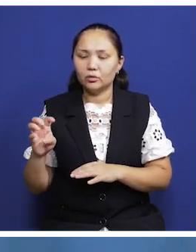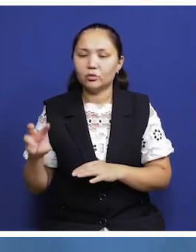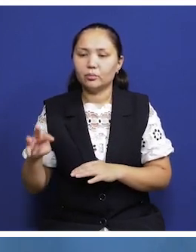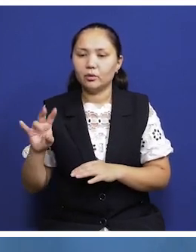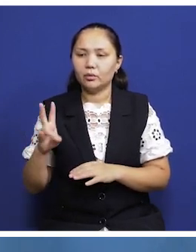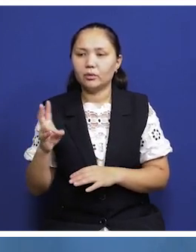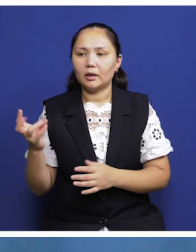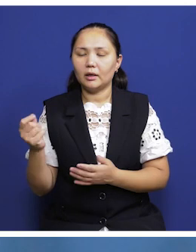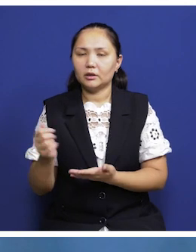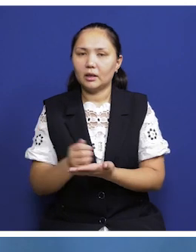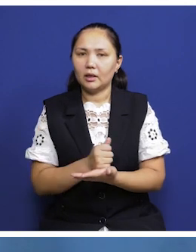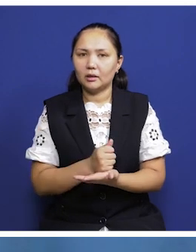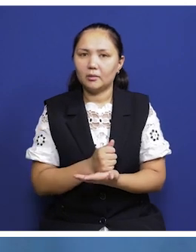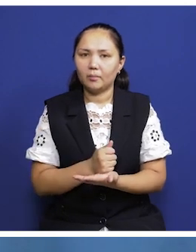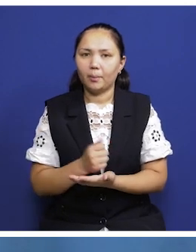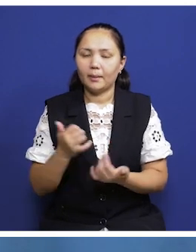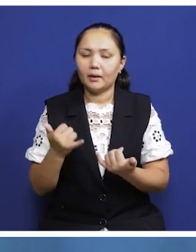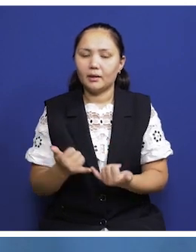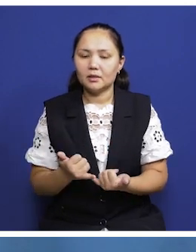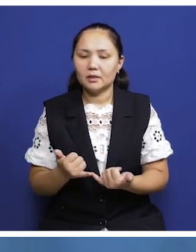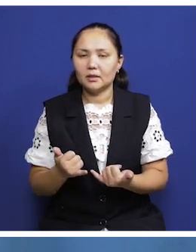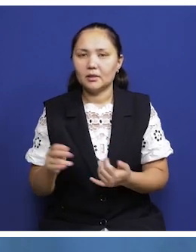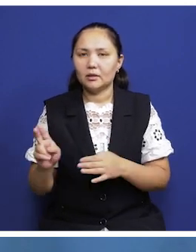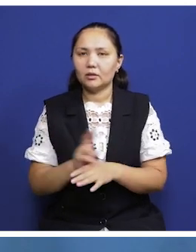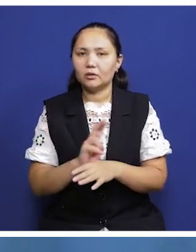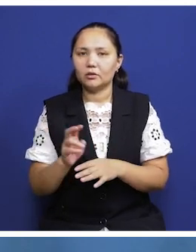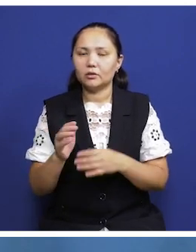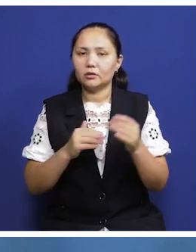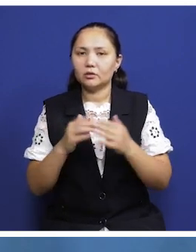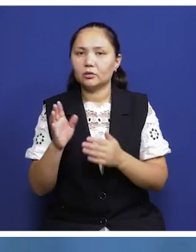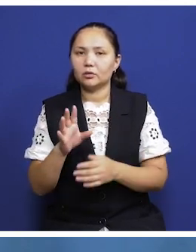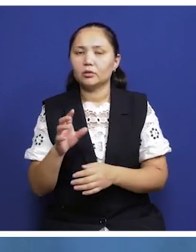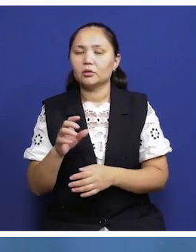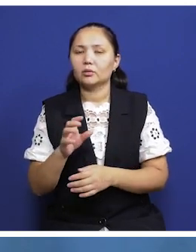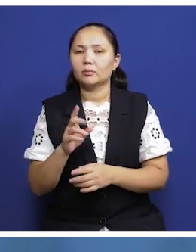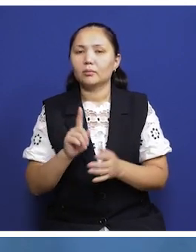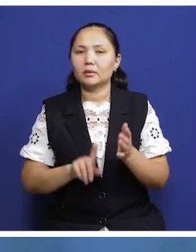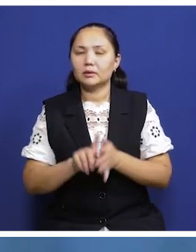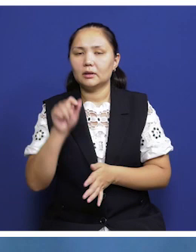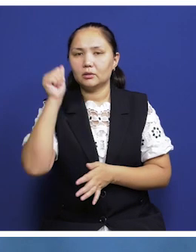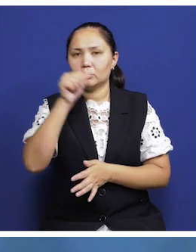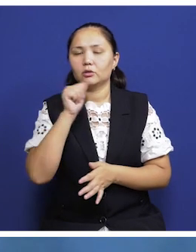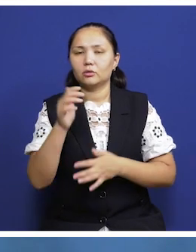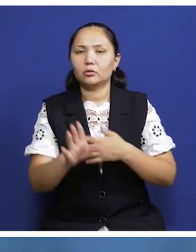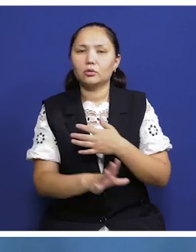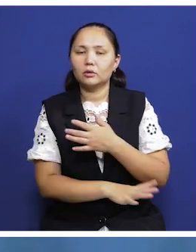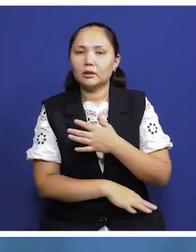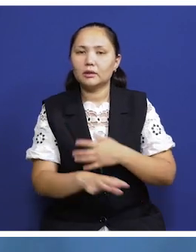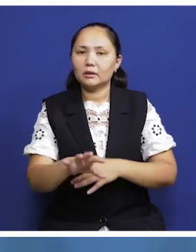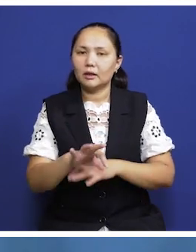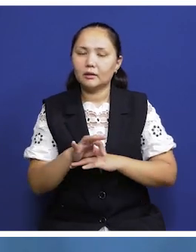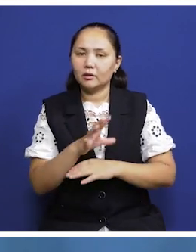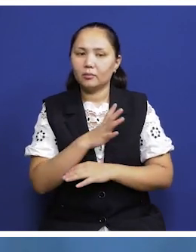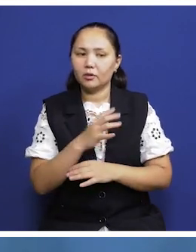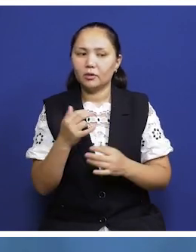теңгеге жуық қаржы бөлініп, қазір құрылыс жүргізілуде, жыл соңына дейін пайдалануға беріледі.